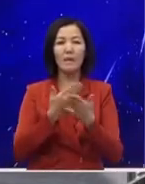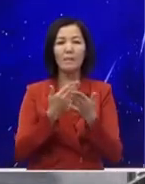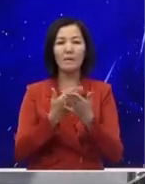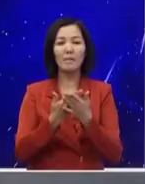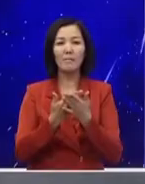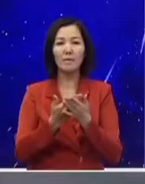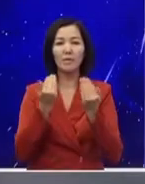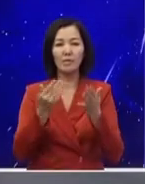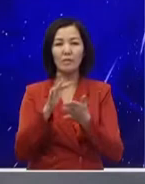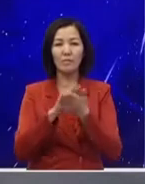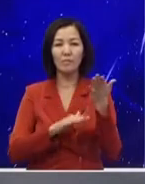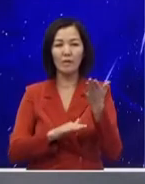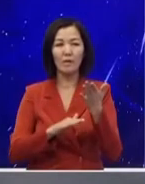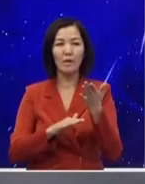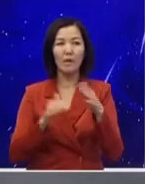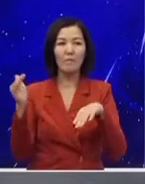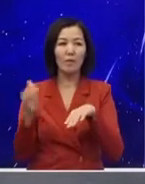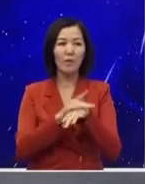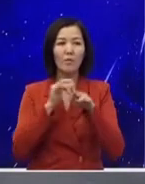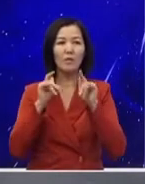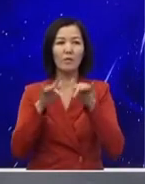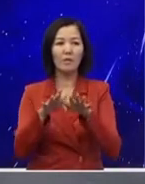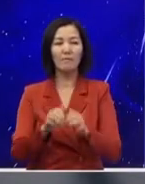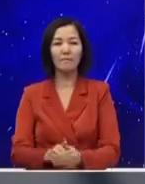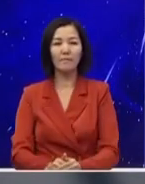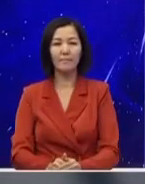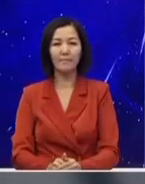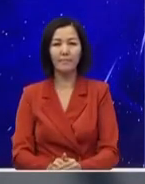уштобинцев продолжить благое дело.